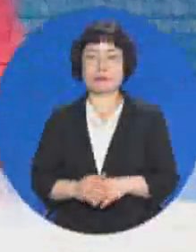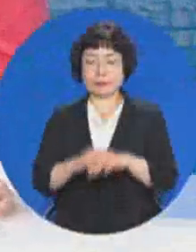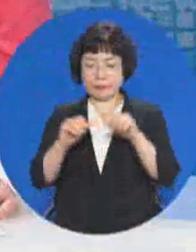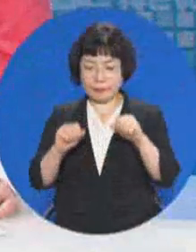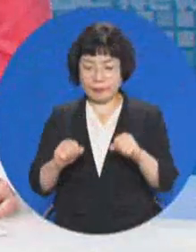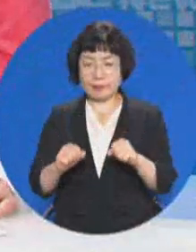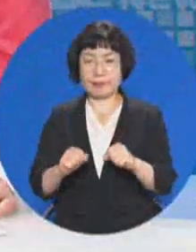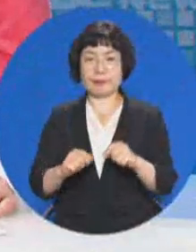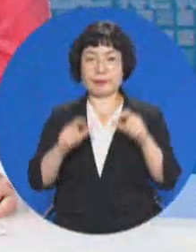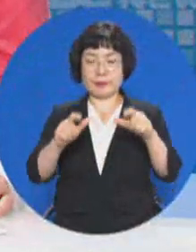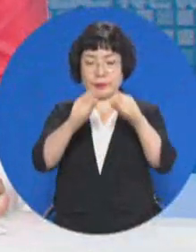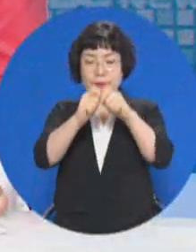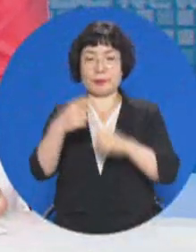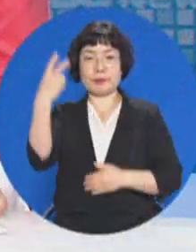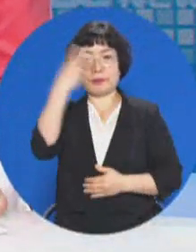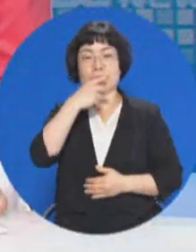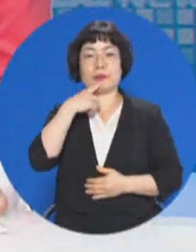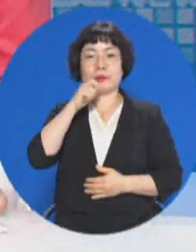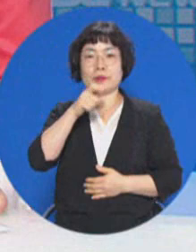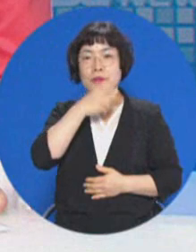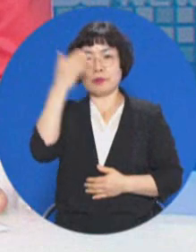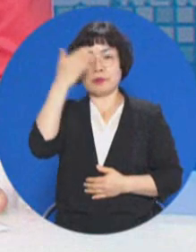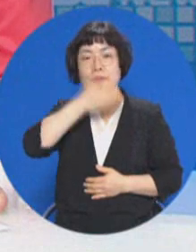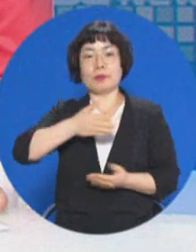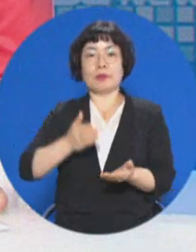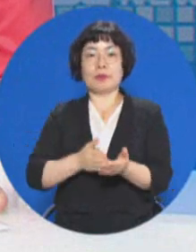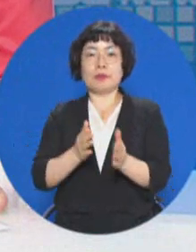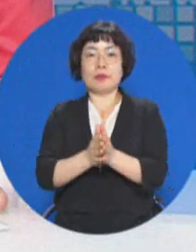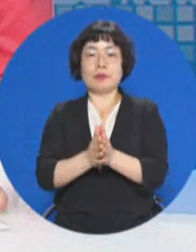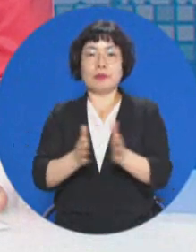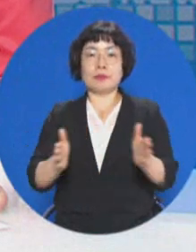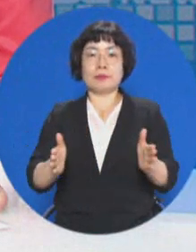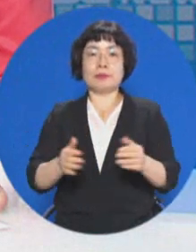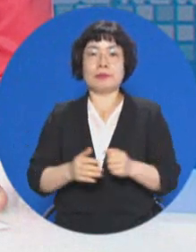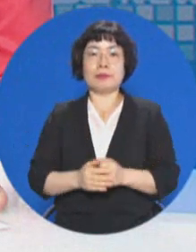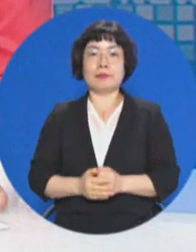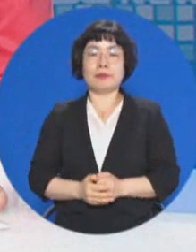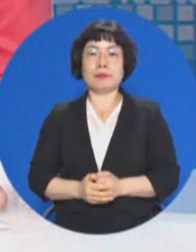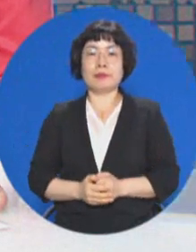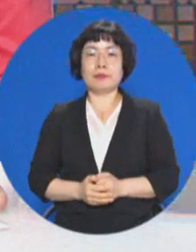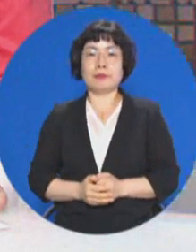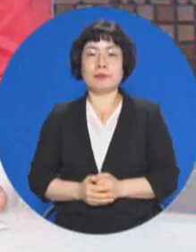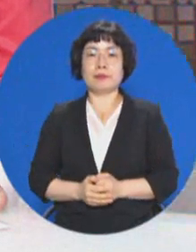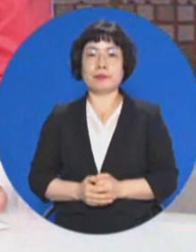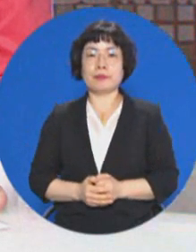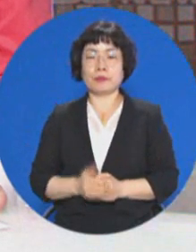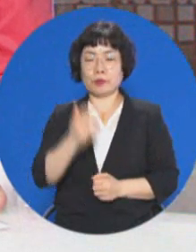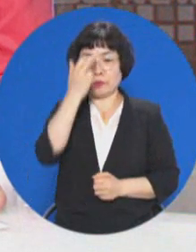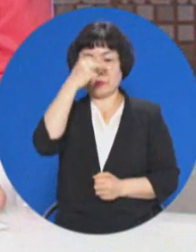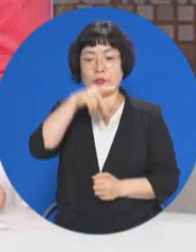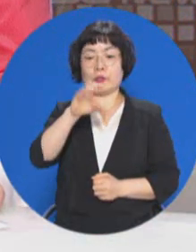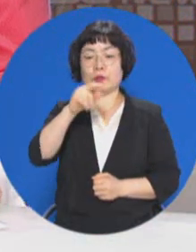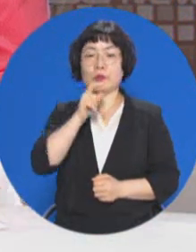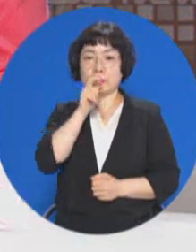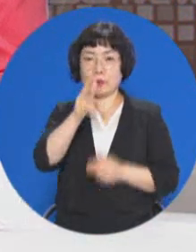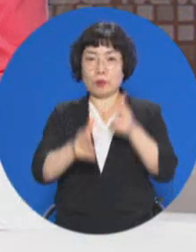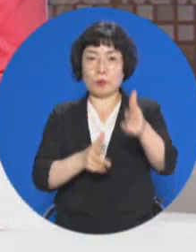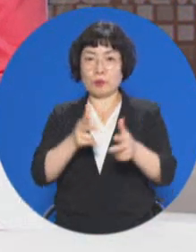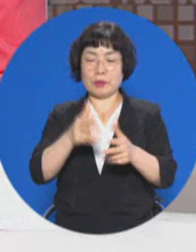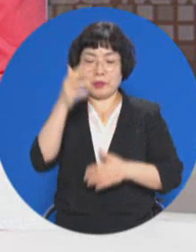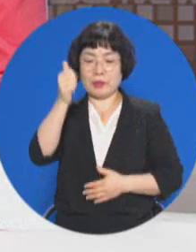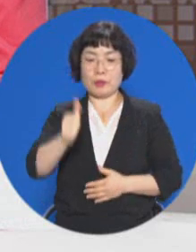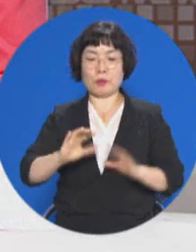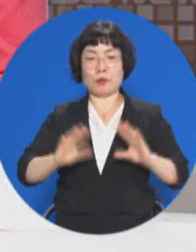여러분 안녕하십니까. 지역을 살펴보는 15분 여수 MBC 뉴스데스크 시작합니다. 최정우 포스코 회장이 오늘